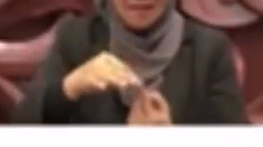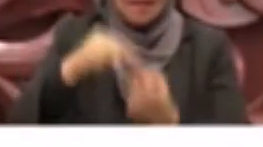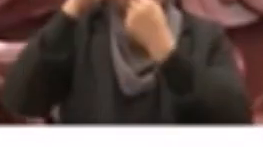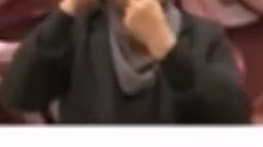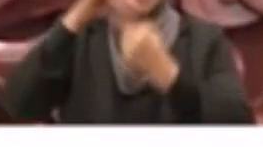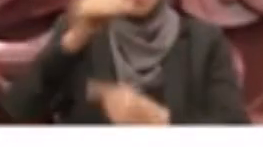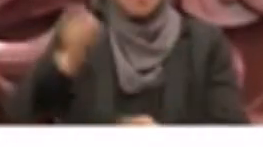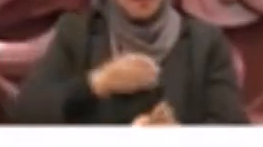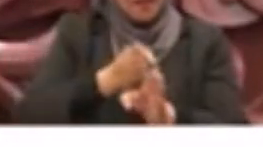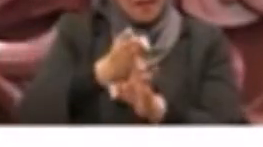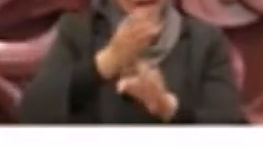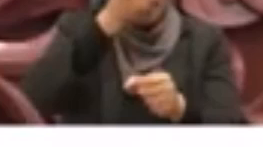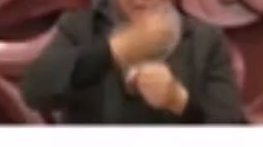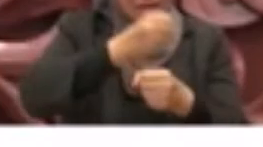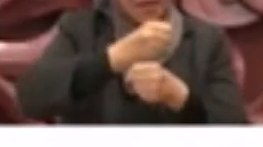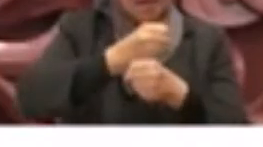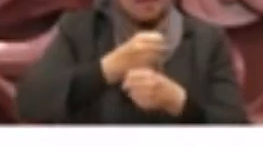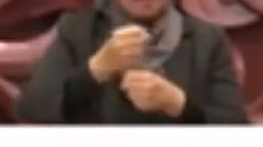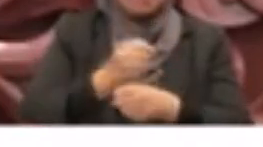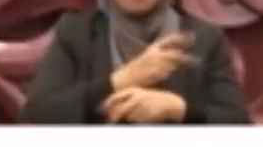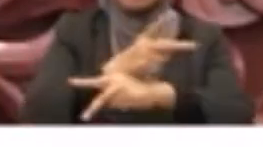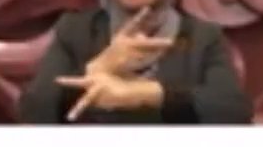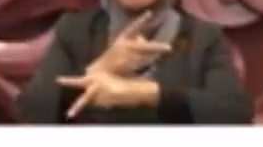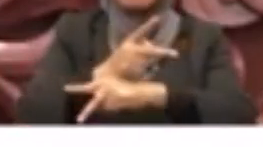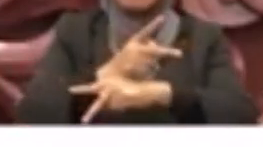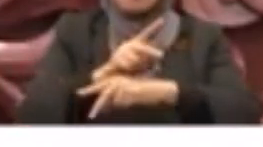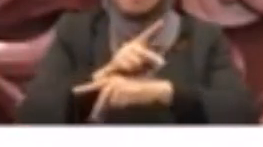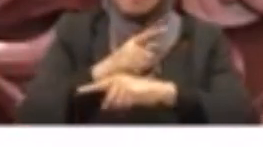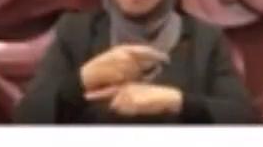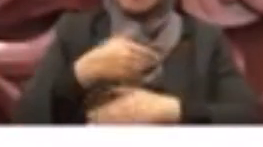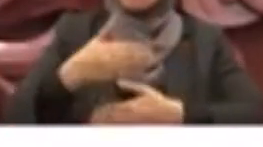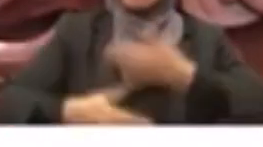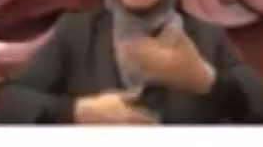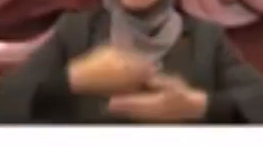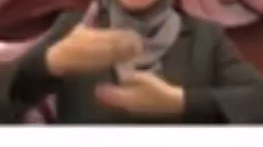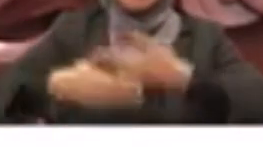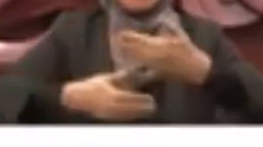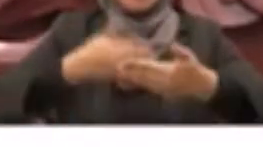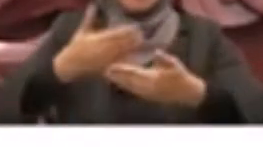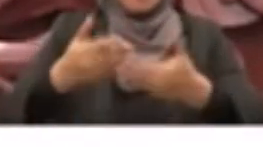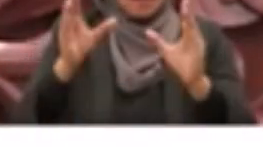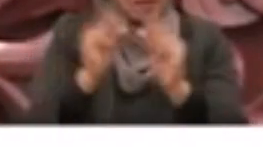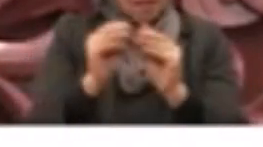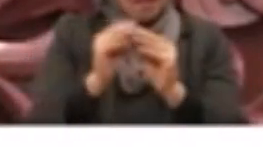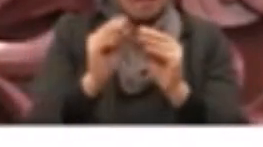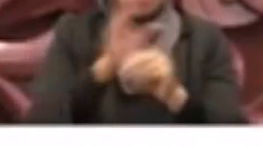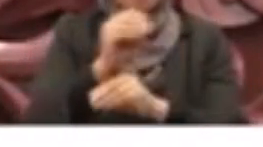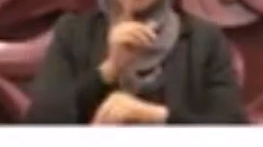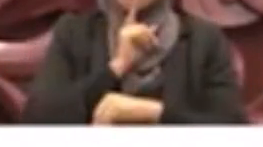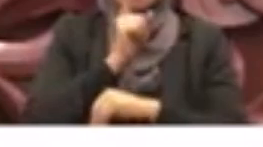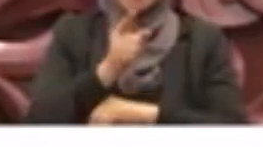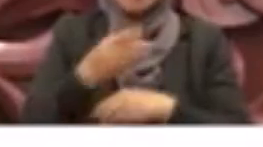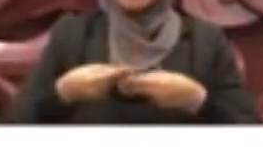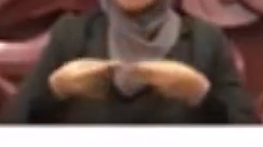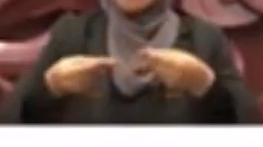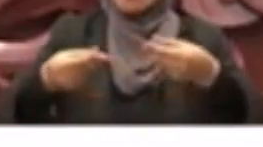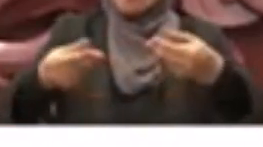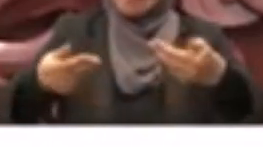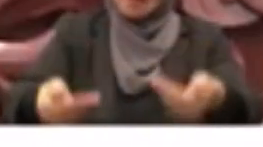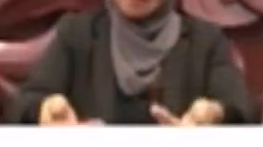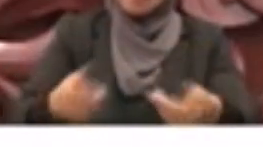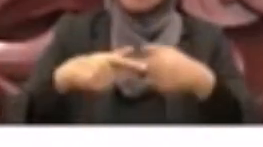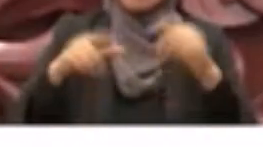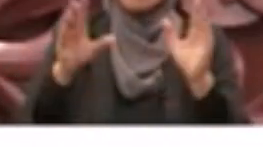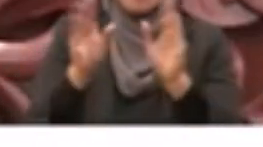pula mengawal suara dan memastikan kelancaran mencoret dengan pematuhan peraturan oleh